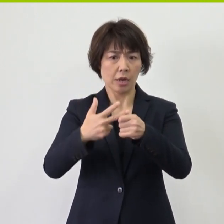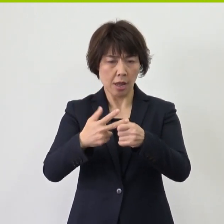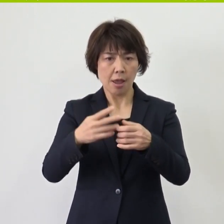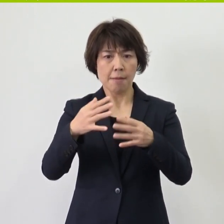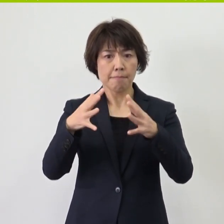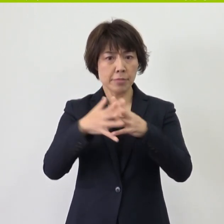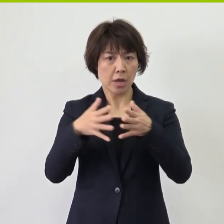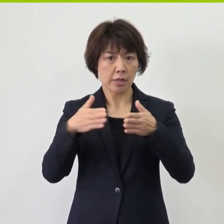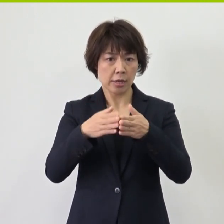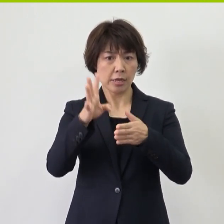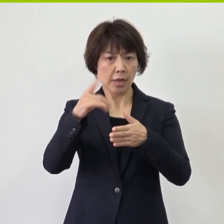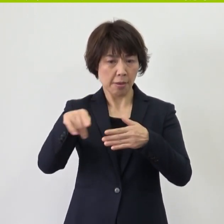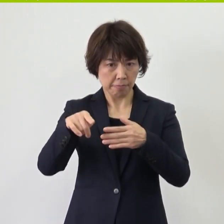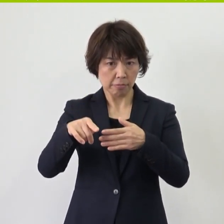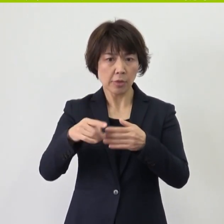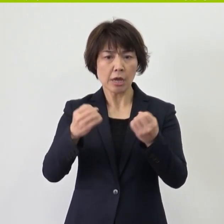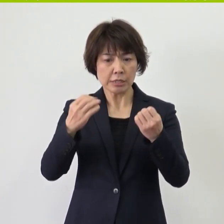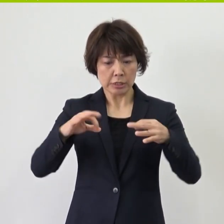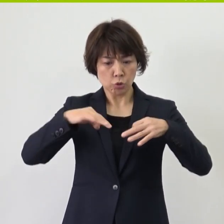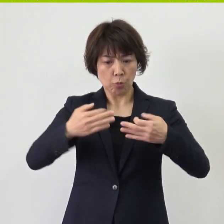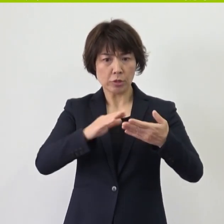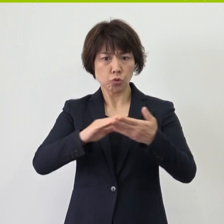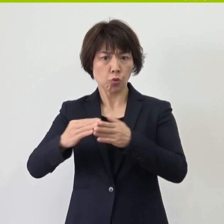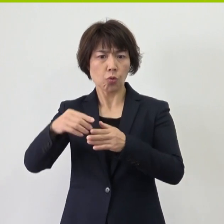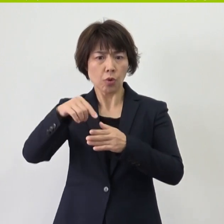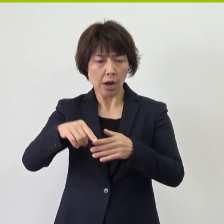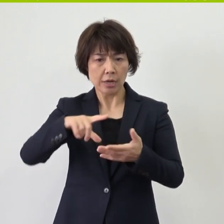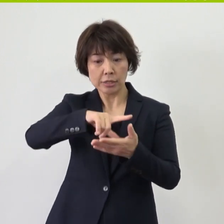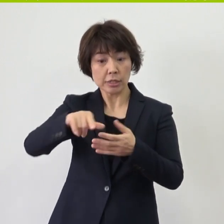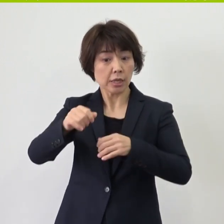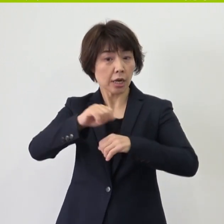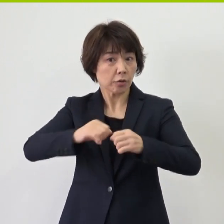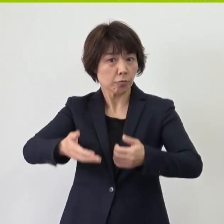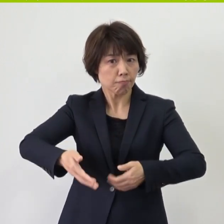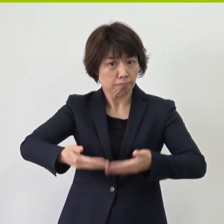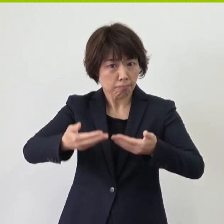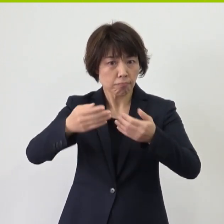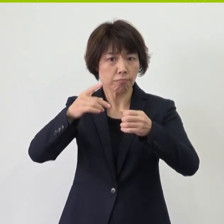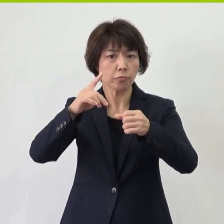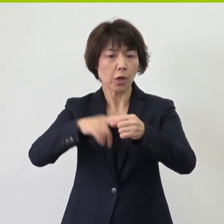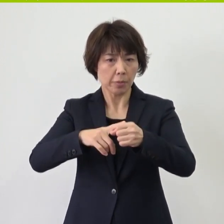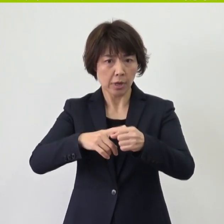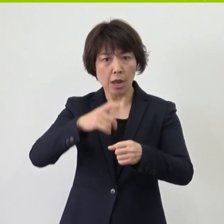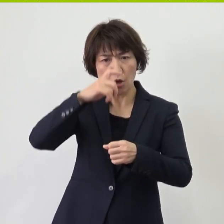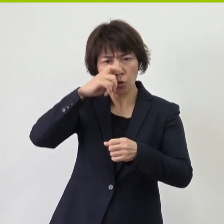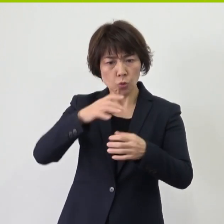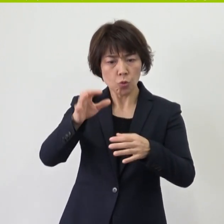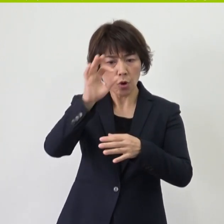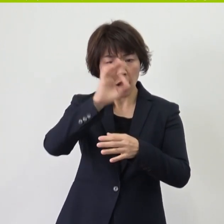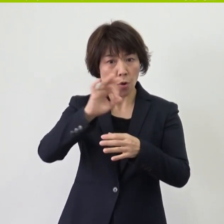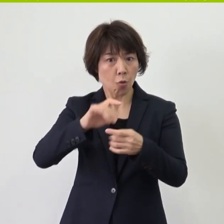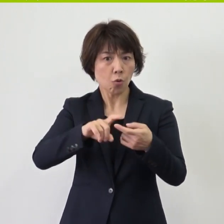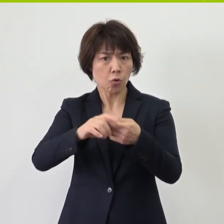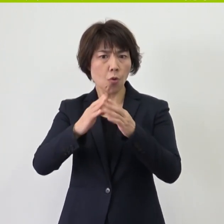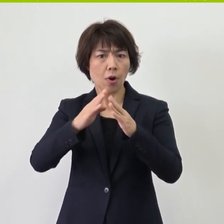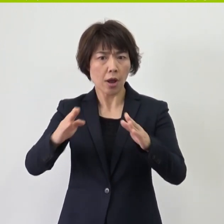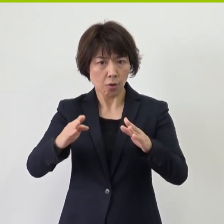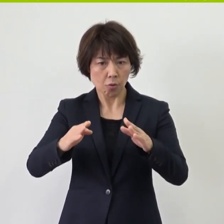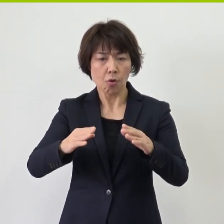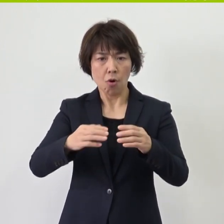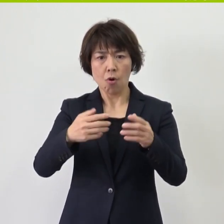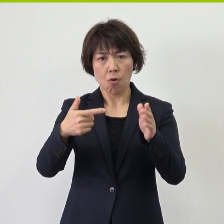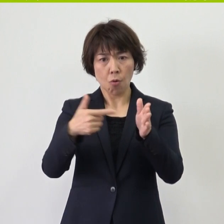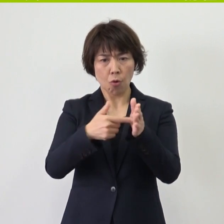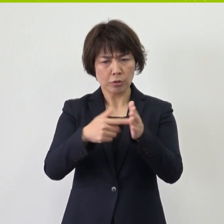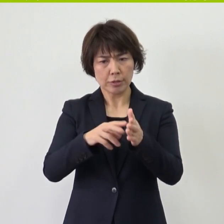2017年には宮崎県新富町が地域活動を活性化するために旧観光協会を法人化